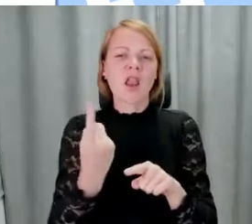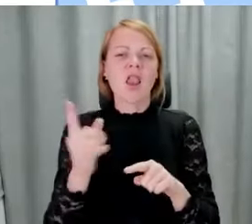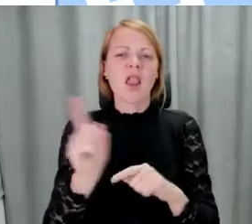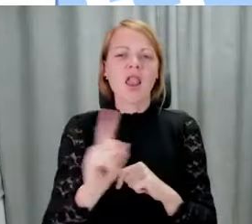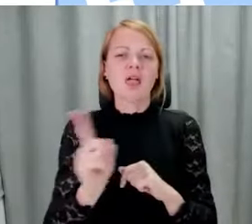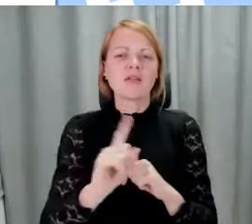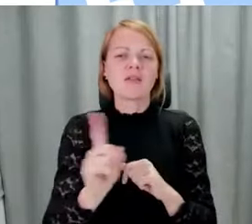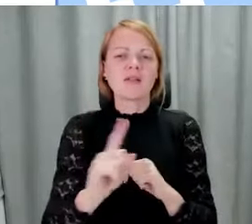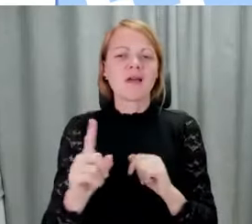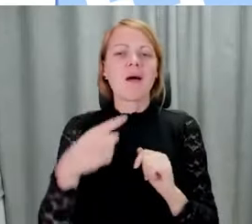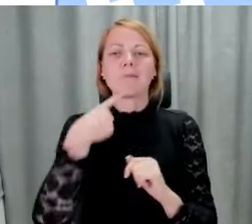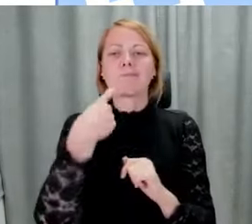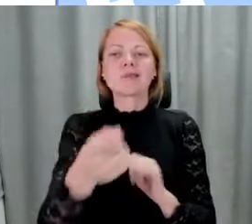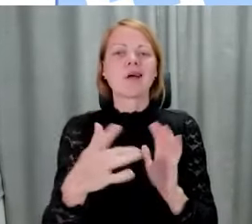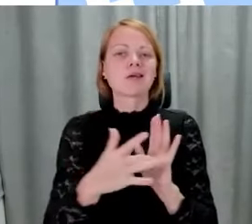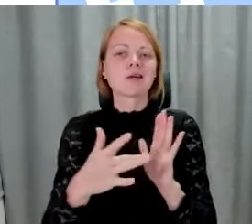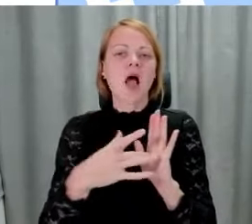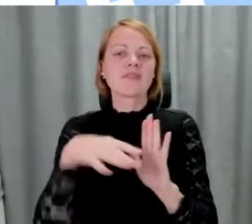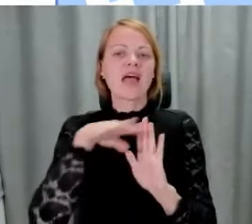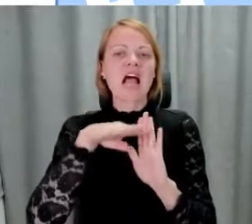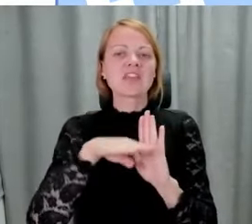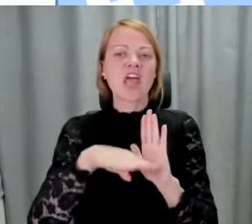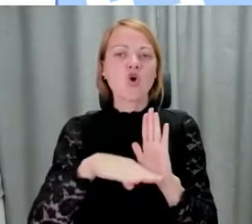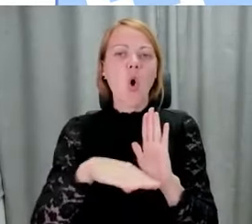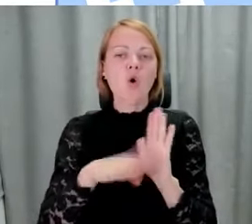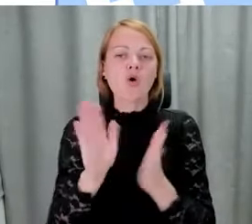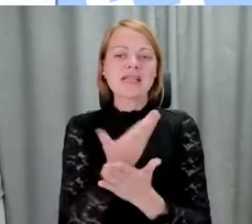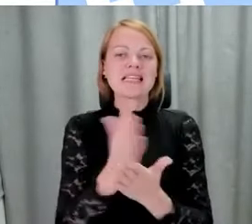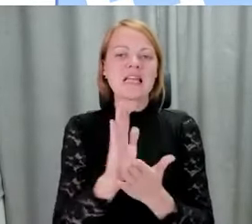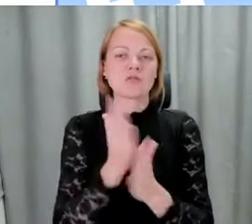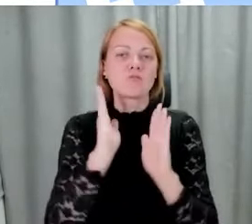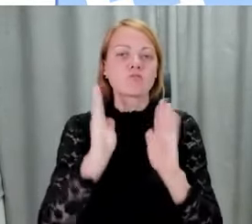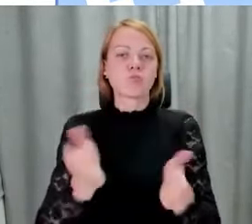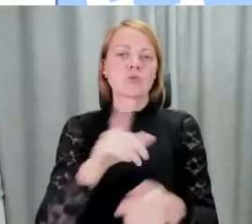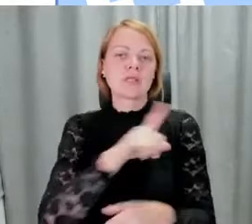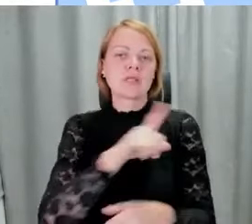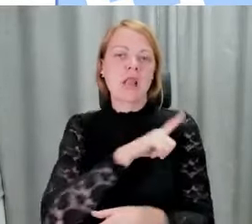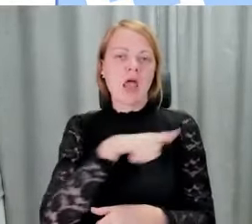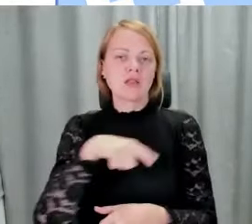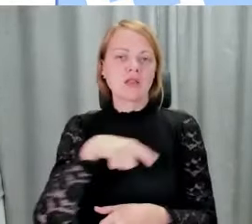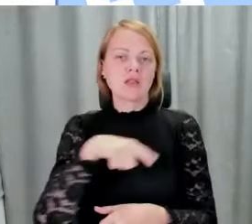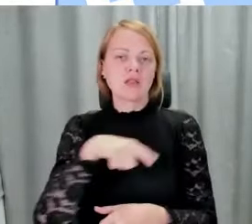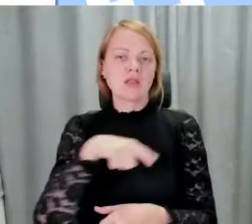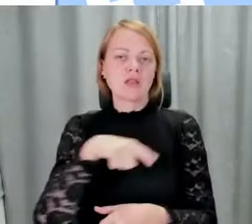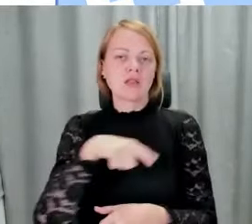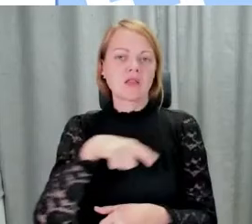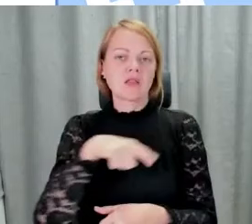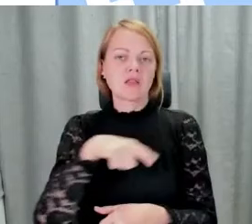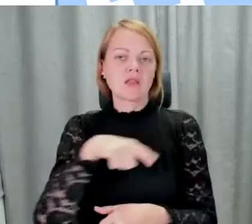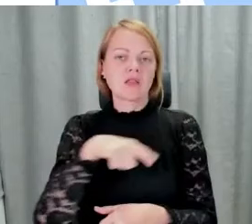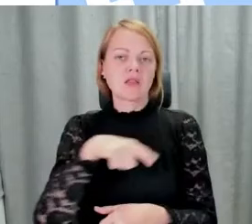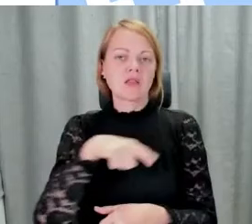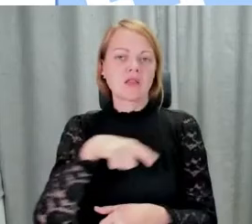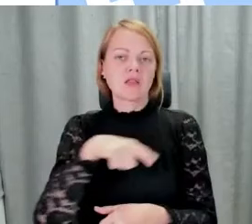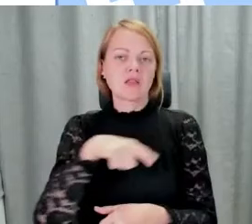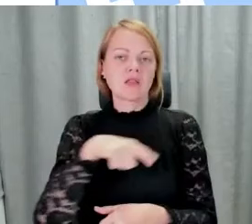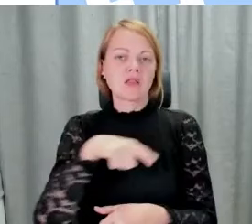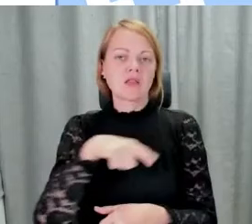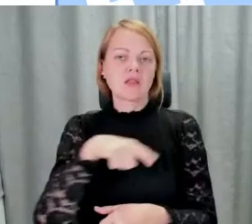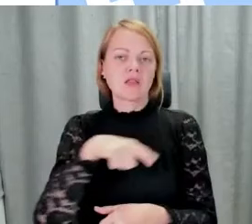kādas kategorijas patvērtnes Latvijā būs un pēc ko viņas kāda aizsardzības līmeņa